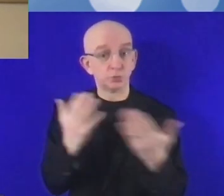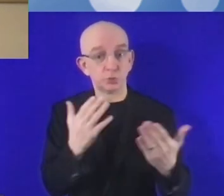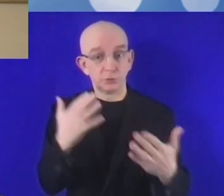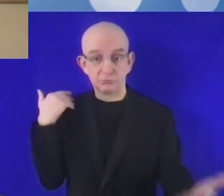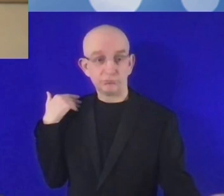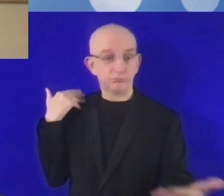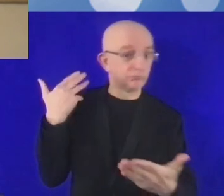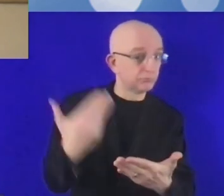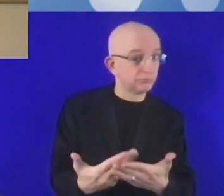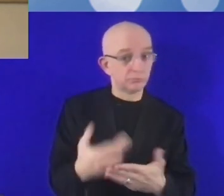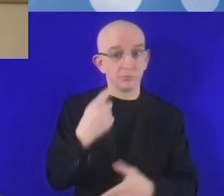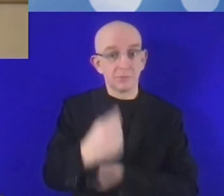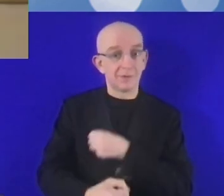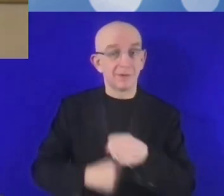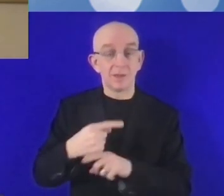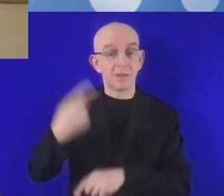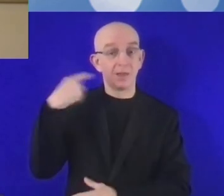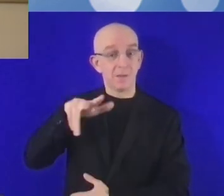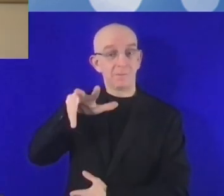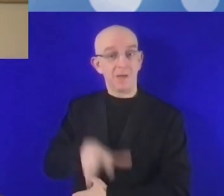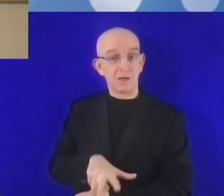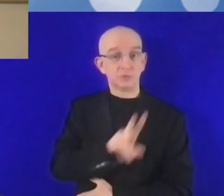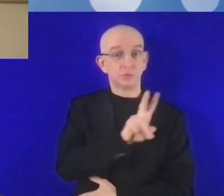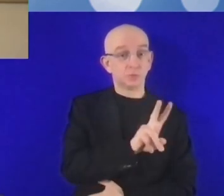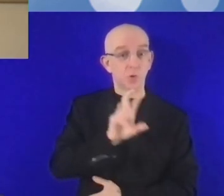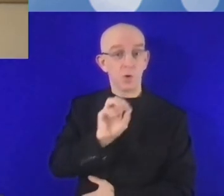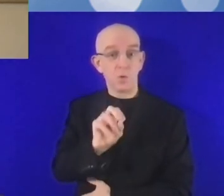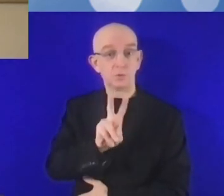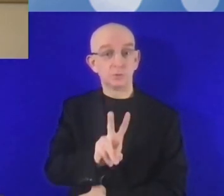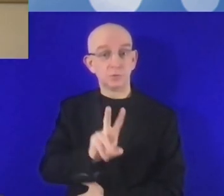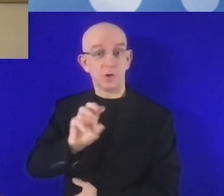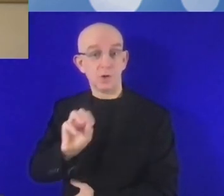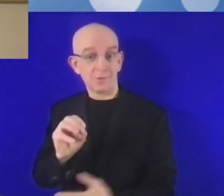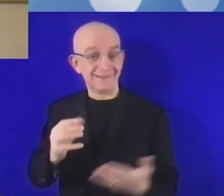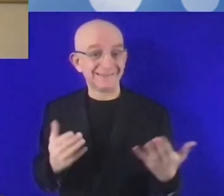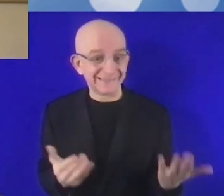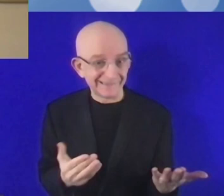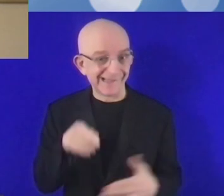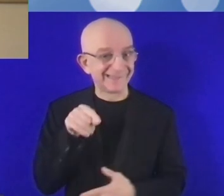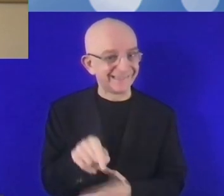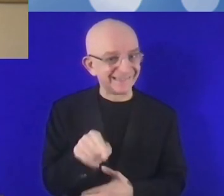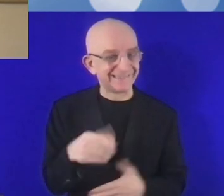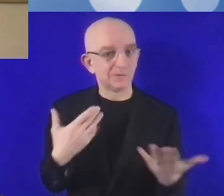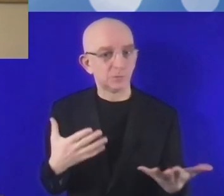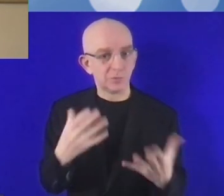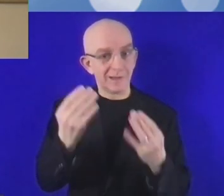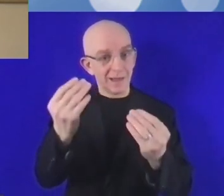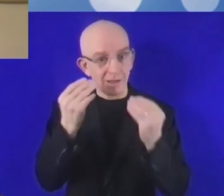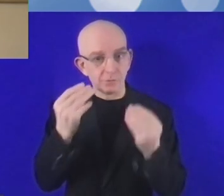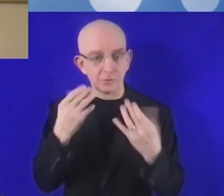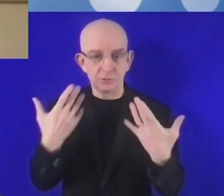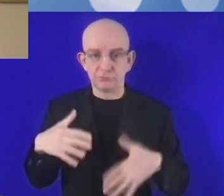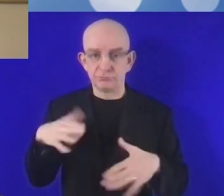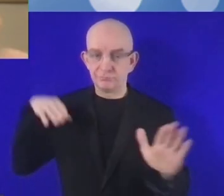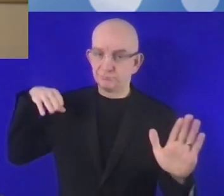法上远程教育，他们没有这个工具可以去受到网程教育。从这种